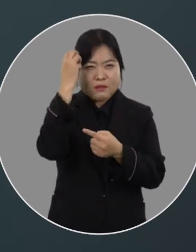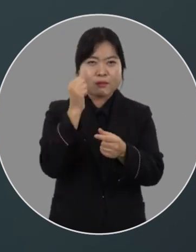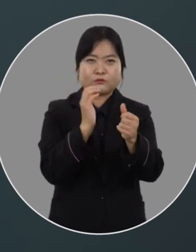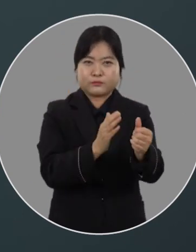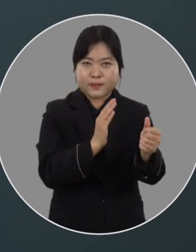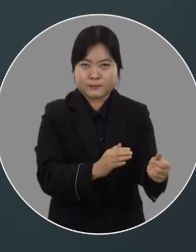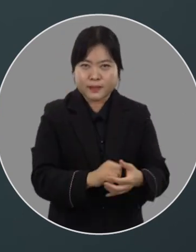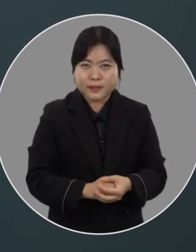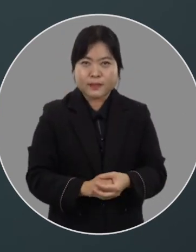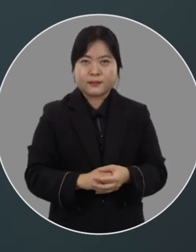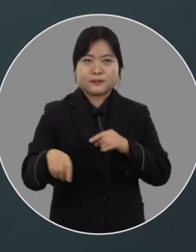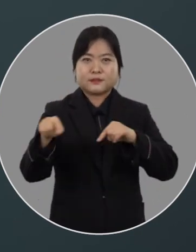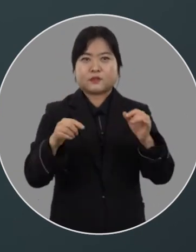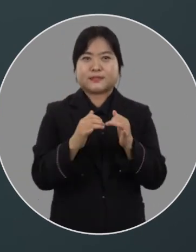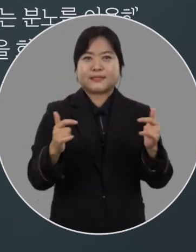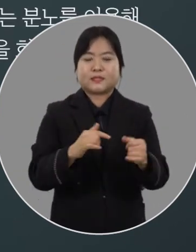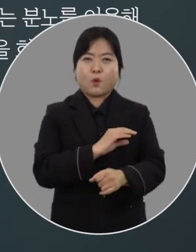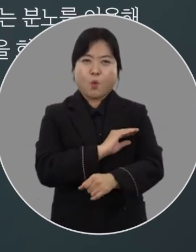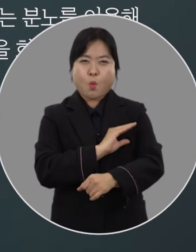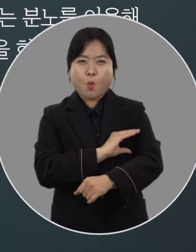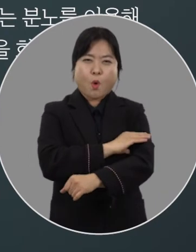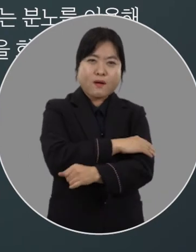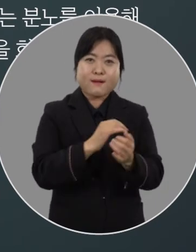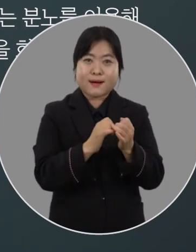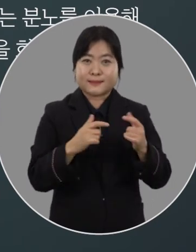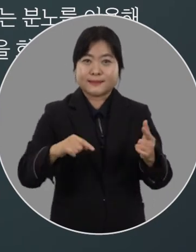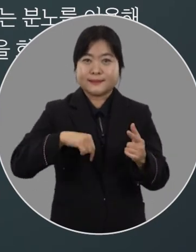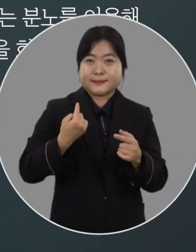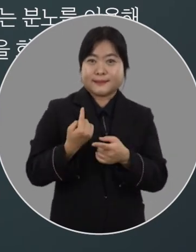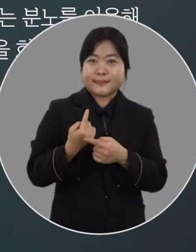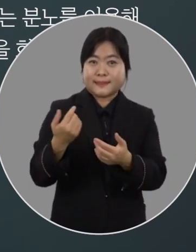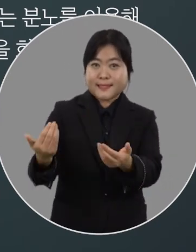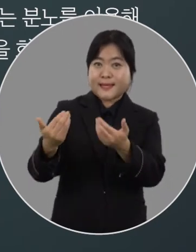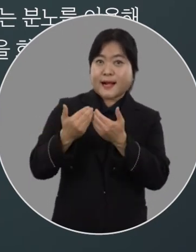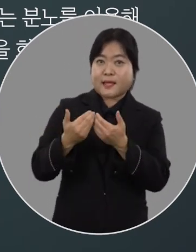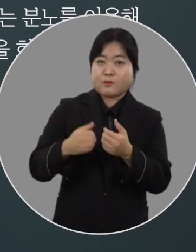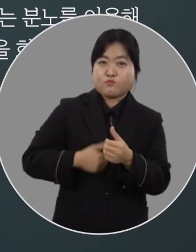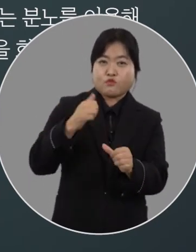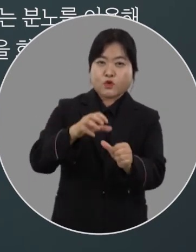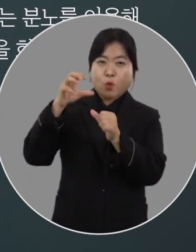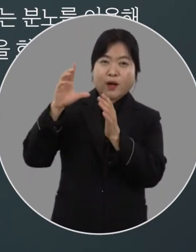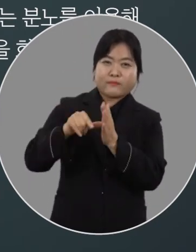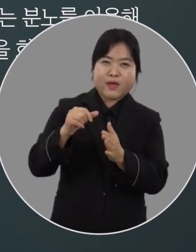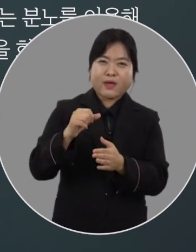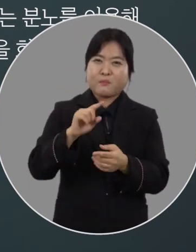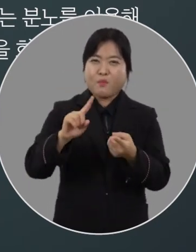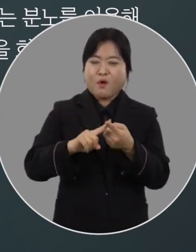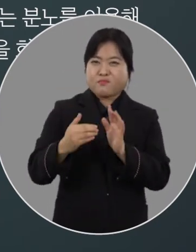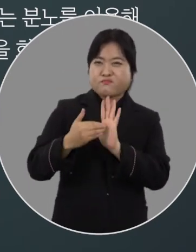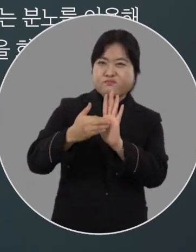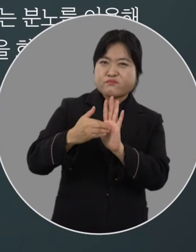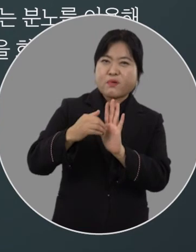주셨으면 좋겠습니다. 정치가들이나 권력자들은 자신들에게 향하고 있는 분노를 이용할 때 저항할 수 없는